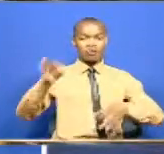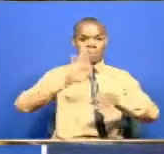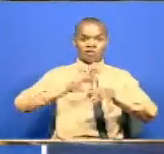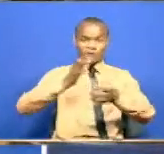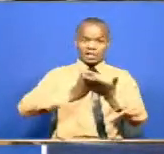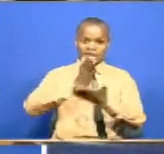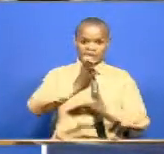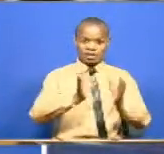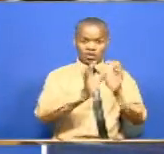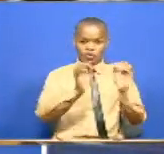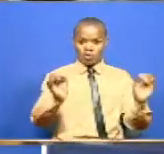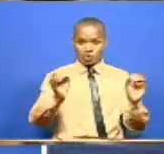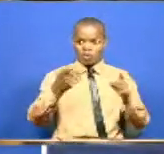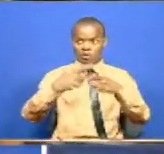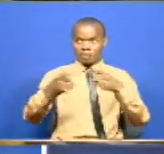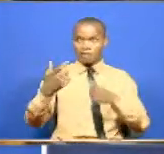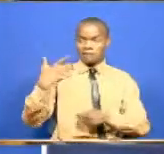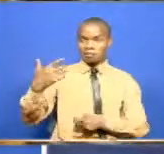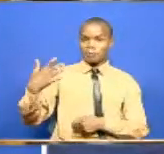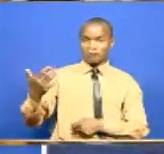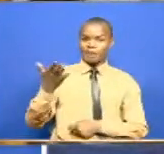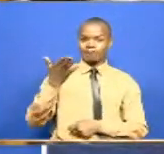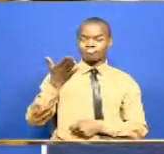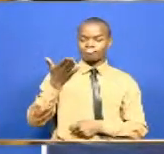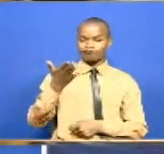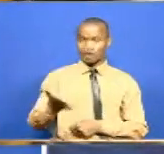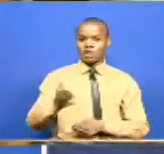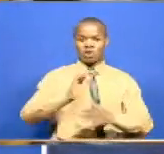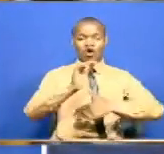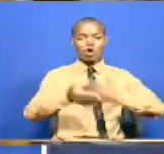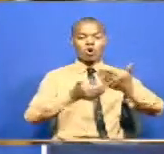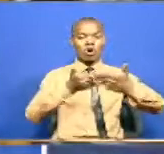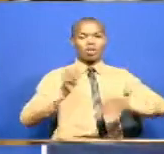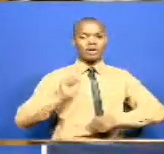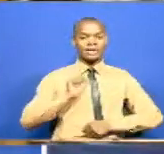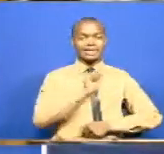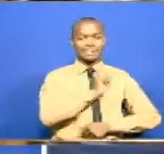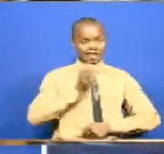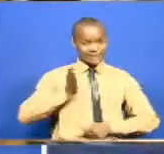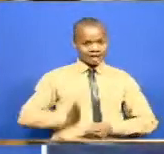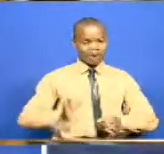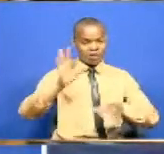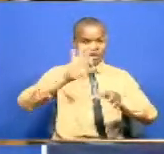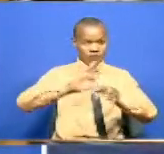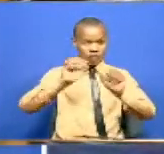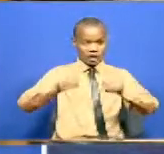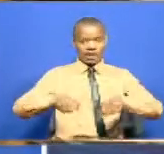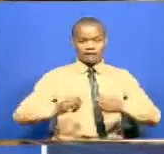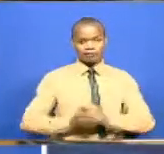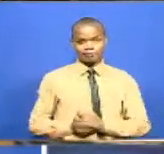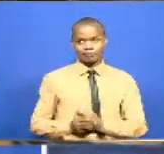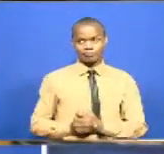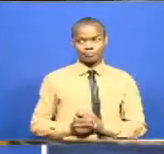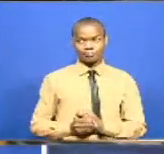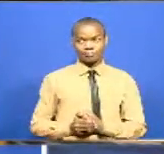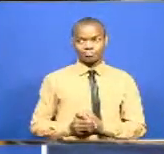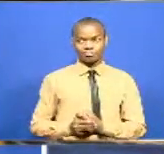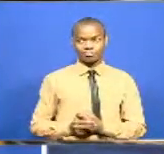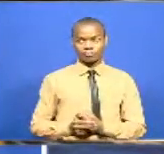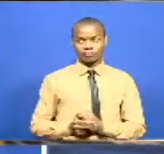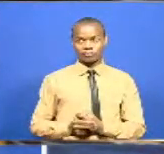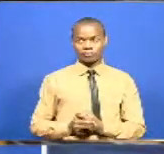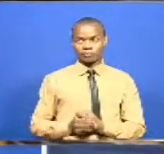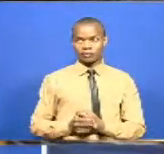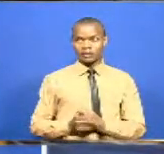this document all senators will have voting rights, and even when it comes to being